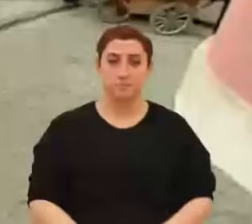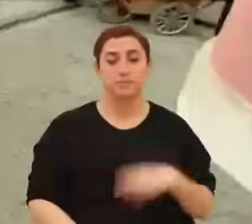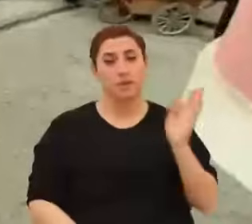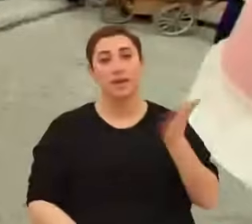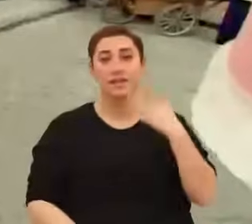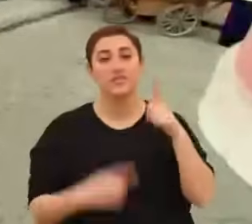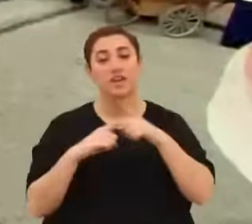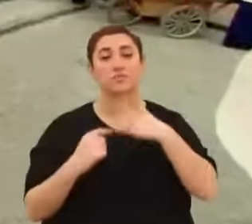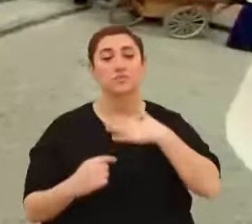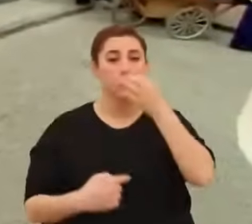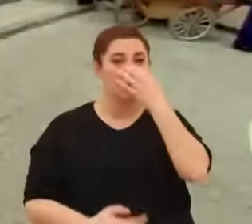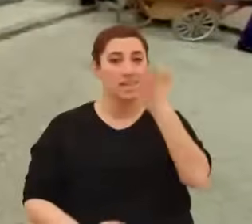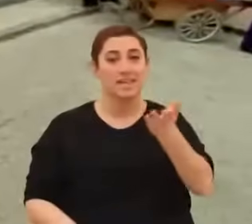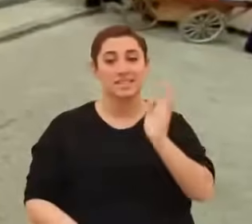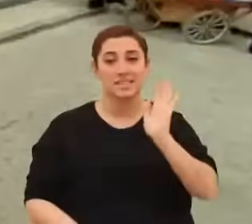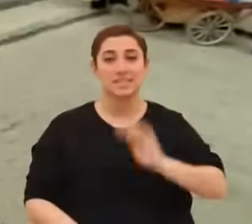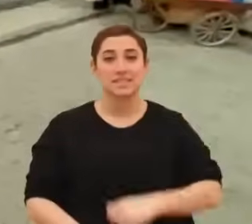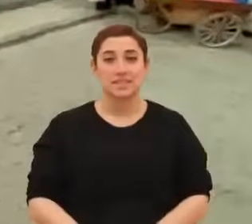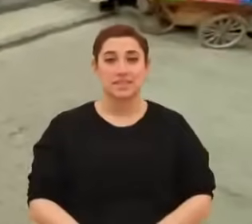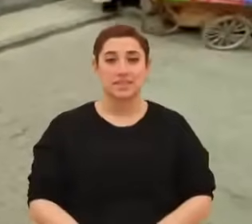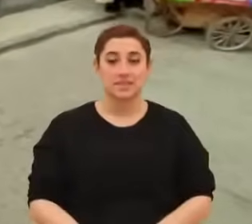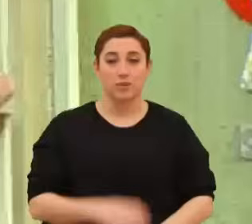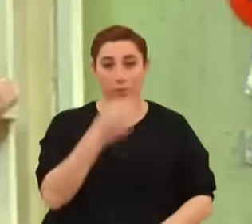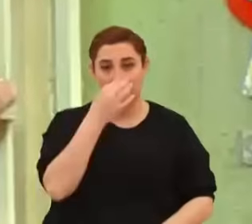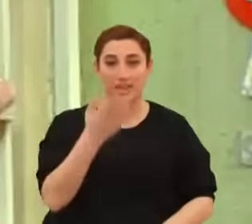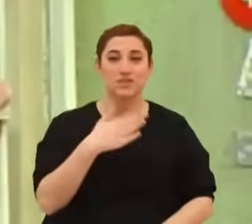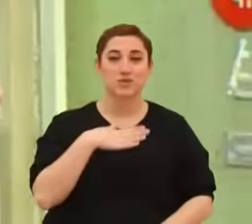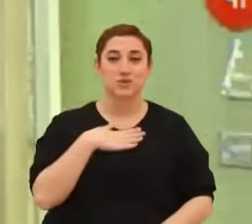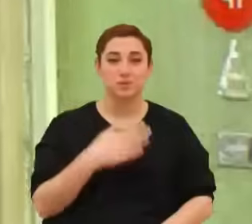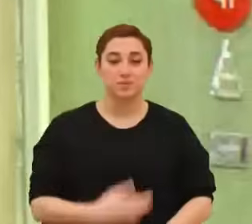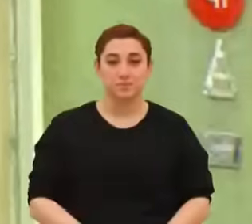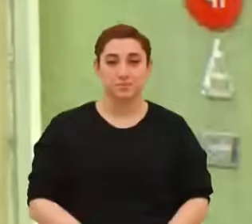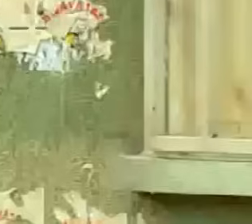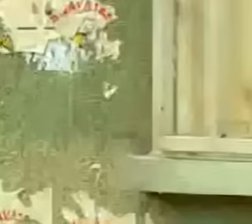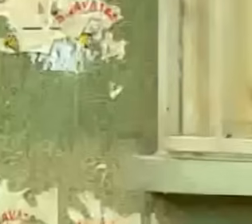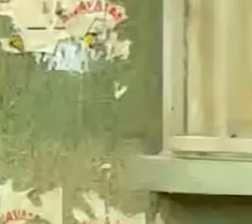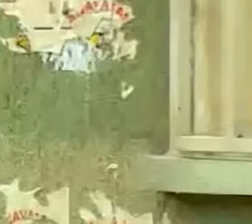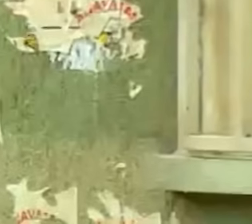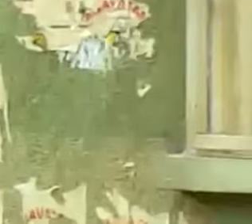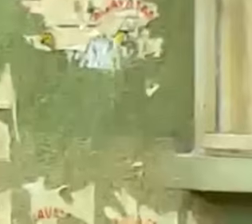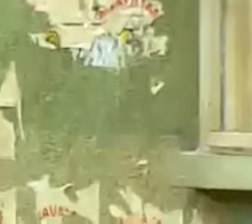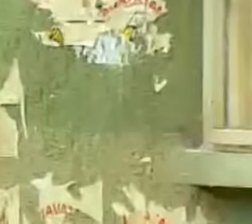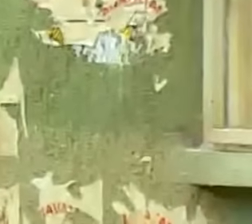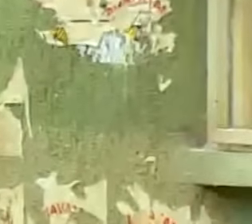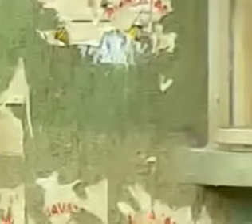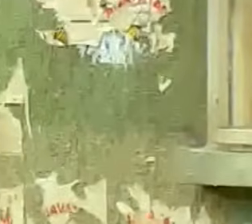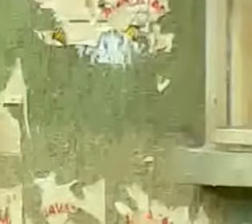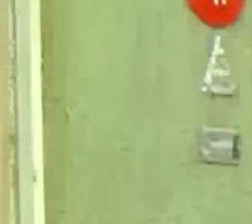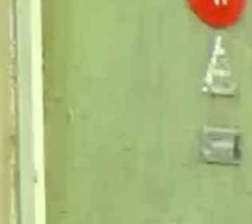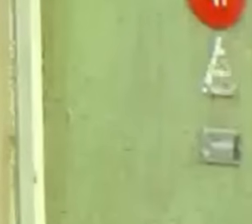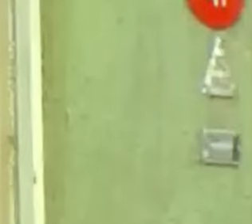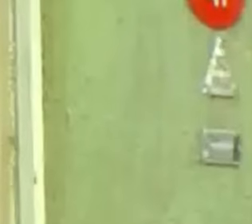Hadi Fehmi'cim, kolay gelsin. Kolay gelsin canım. Peki üstünde elbisesiyle pencere demirlerinin